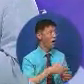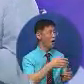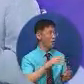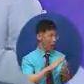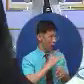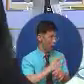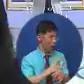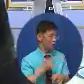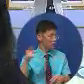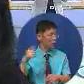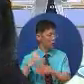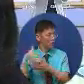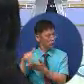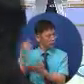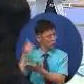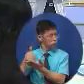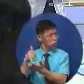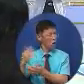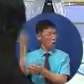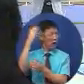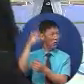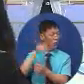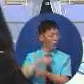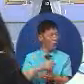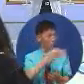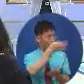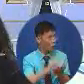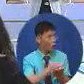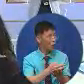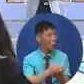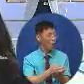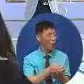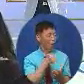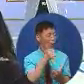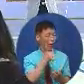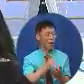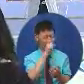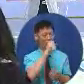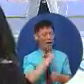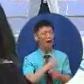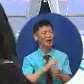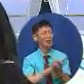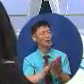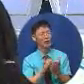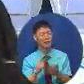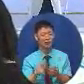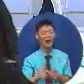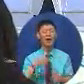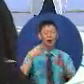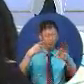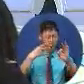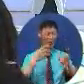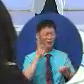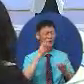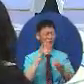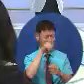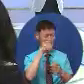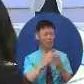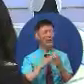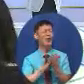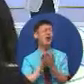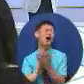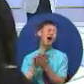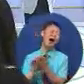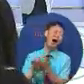떡이에요? 딴 데서는 떠들어서 구박을 받았는데 여기는 돈까지 주니까 아주 좋아했어요. 그래서 네 물론입니다. 그리고 돈을 받고